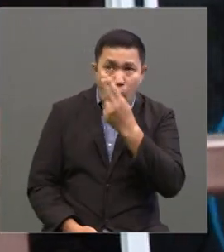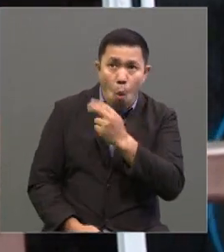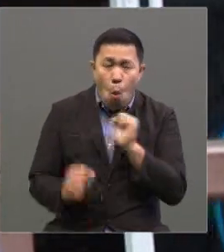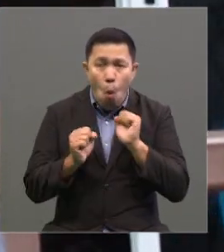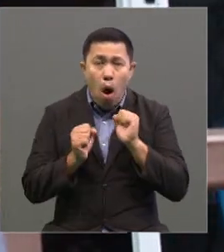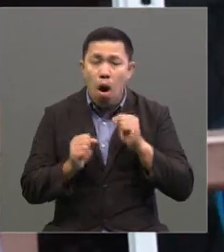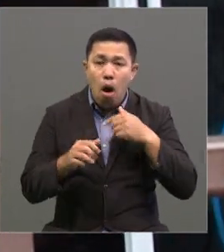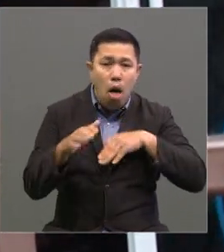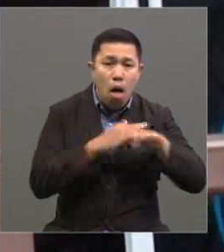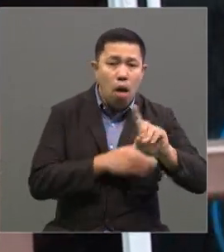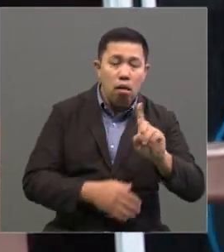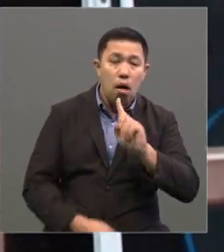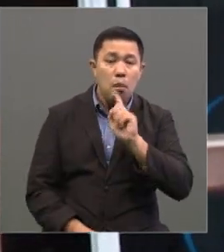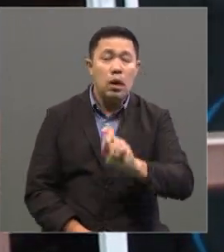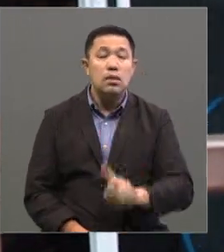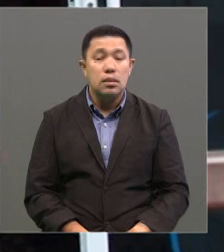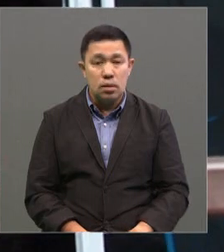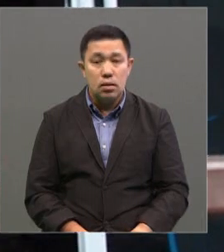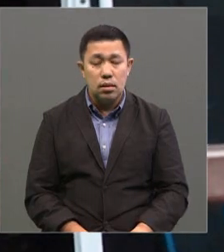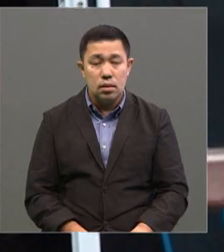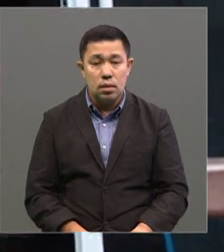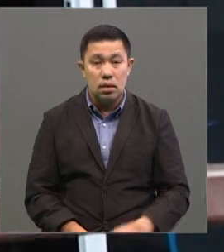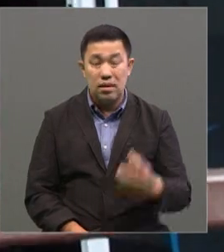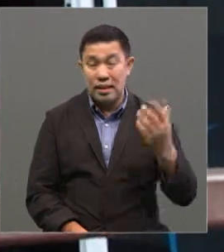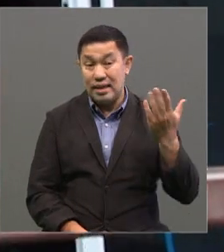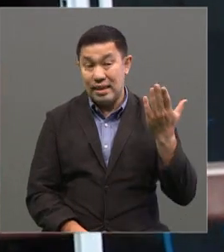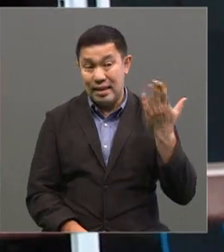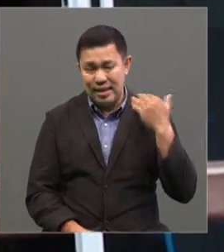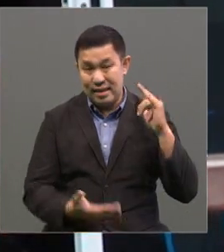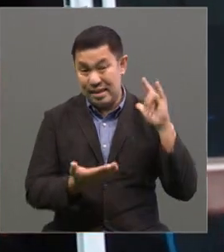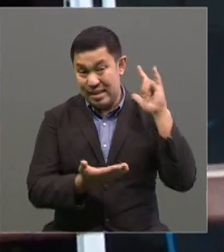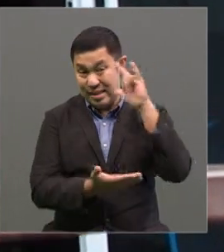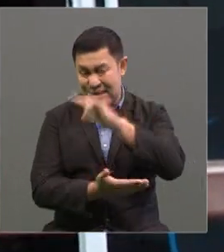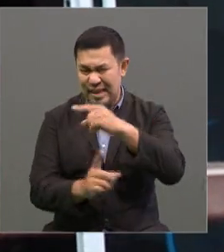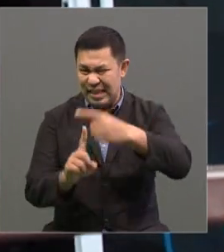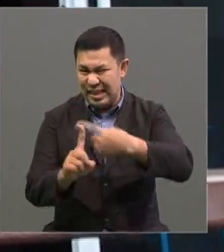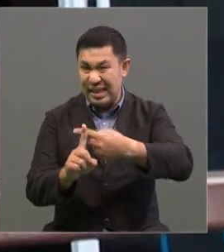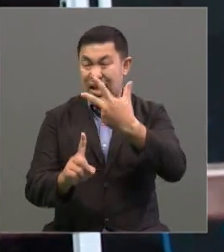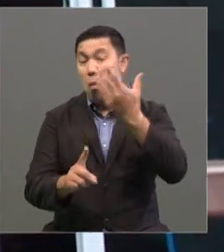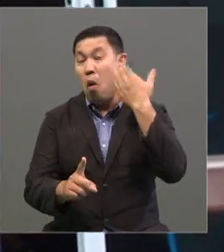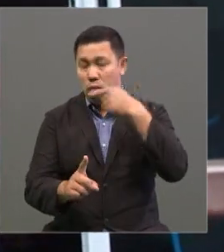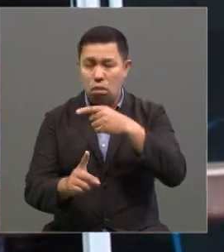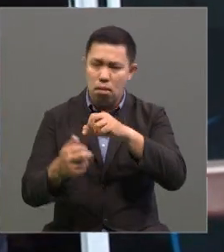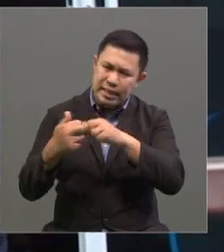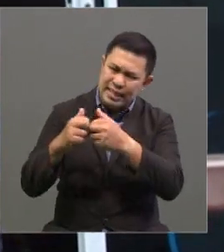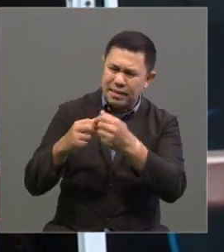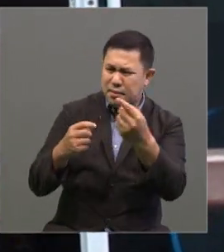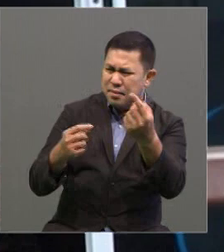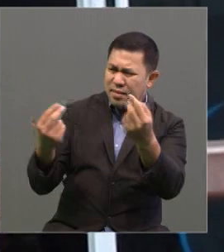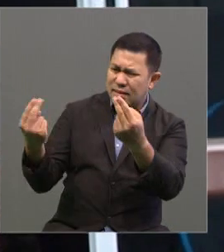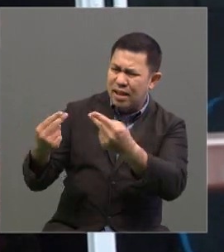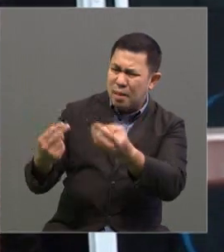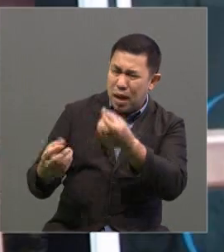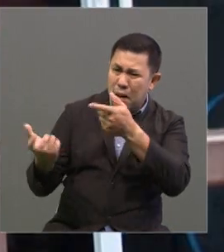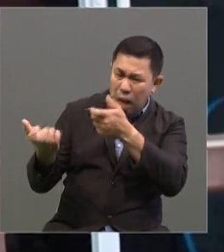า ก่อนหน้านี้ตอนที่ไปประมาณ3เดือนแรกก็มีเหตุการณ์คล้ายๆกันแต่คือเป็นแ